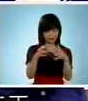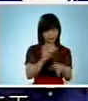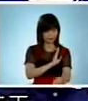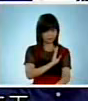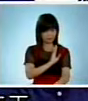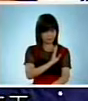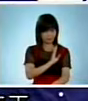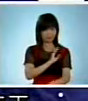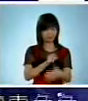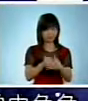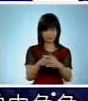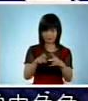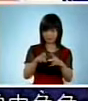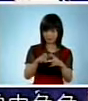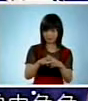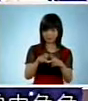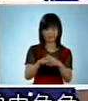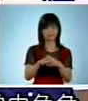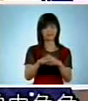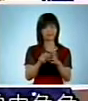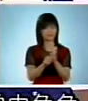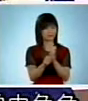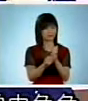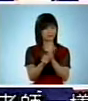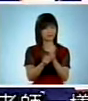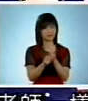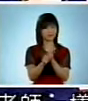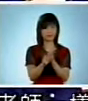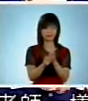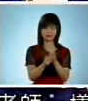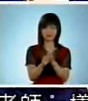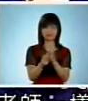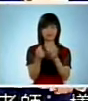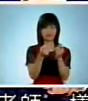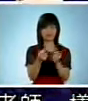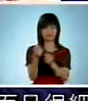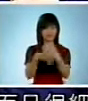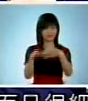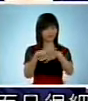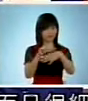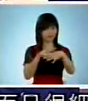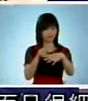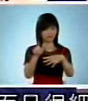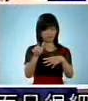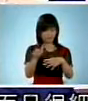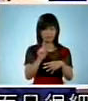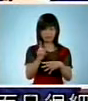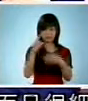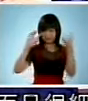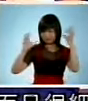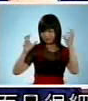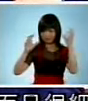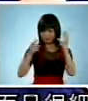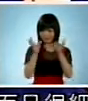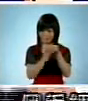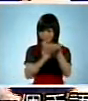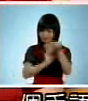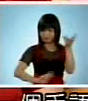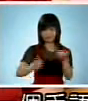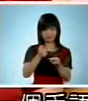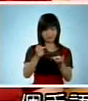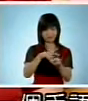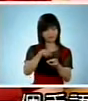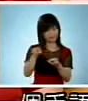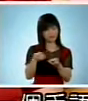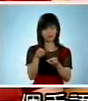然这个志工啊，他所扮演其中当中的角色，当然就像刚刚盛老师一样讲的，这是很复杂而且很细，大